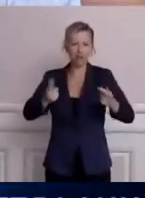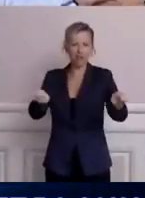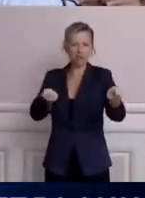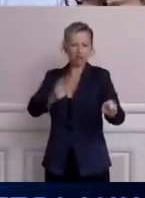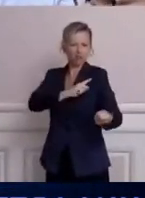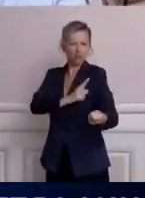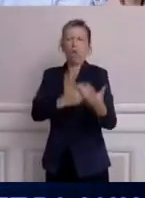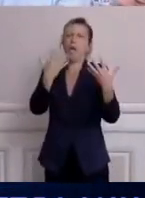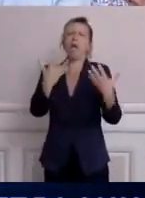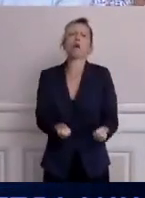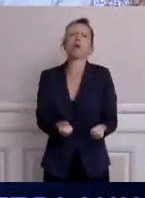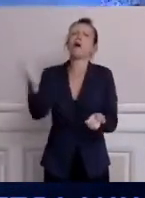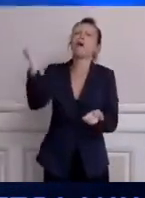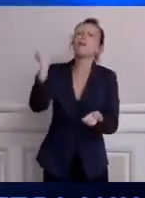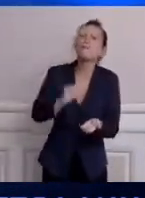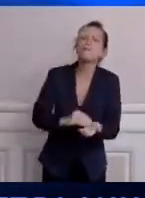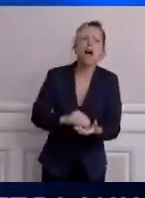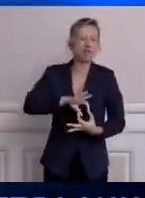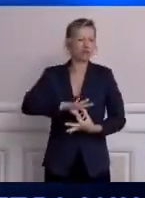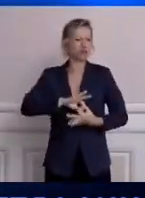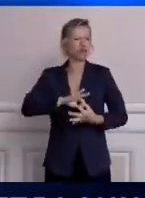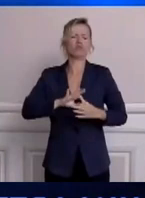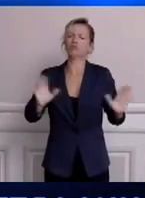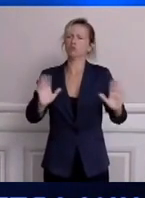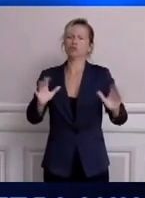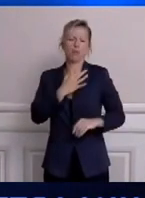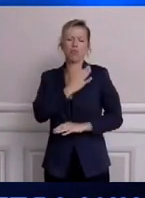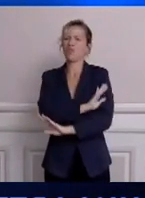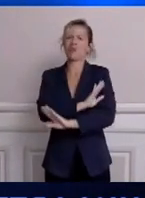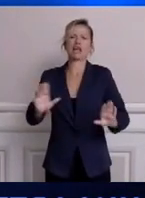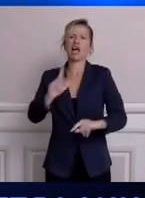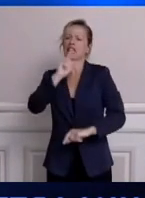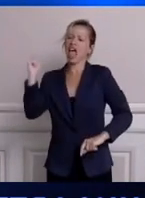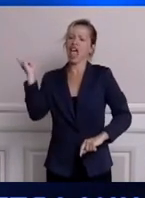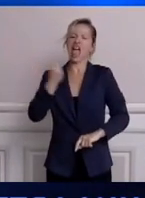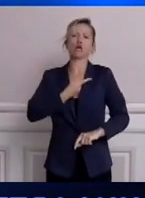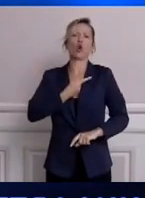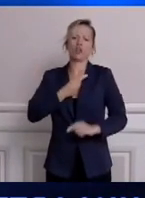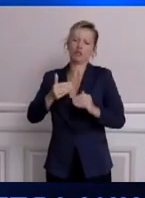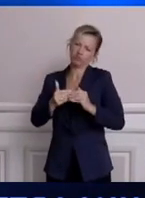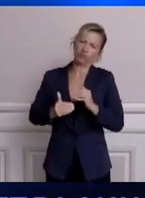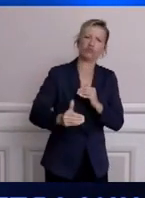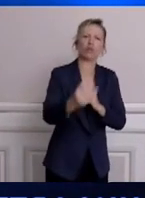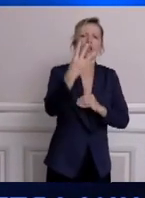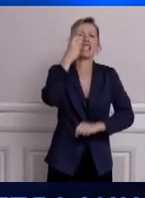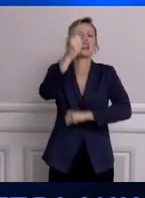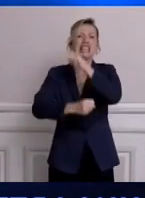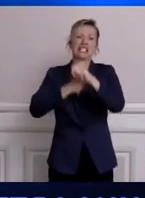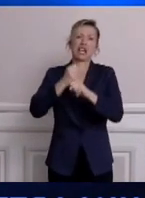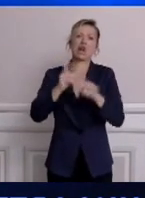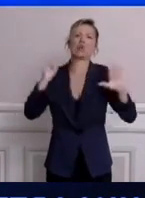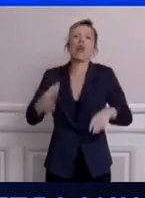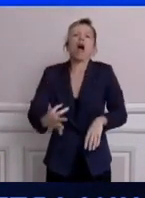επιπλέον επιβεβαίωση της λαϊκής εντολής. Έχουμε μια ισχυρή λαϊκή εντολή τετραετίας. Αυτό το οποίο χρειαζόμαστε όμως είναι